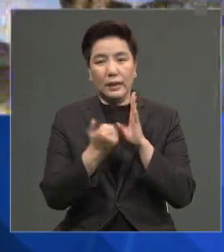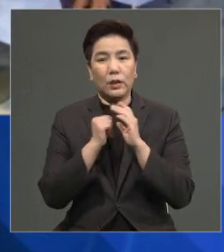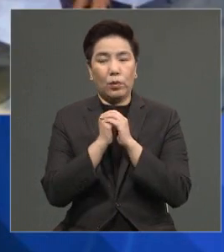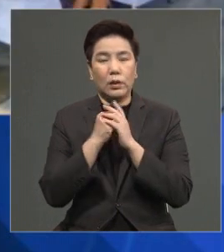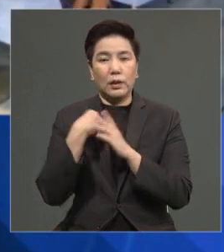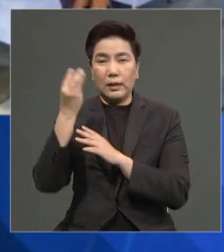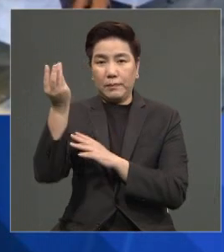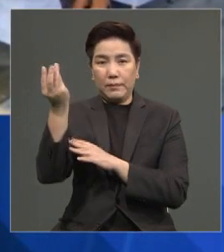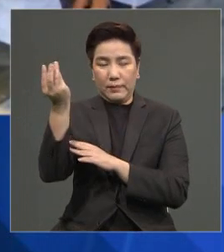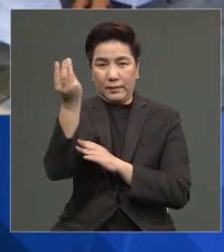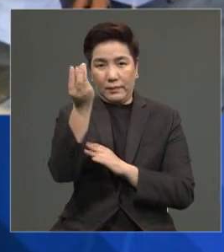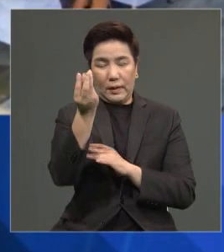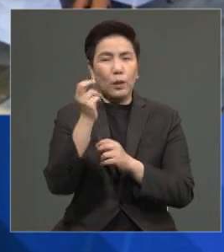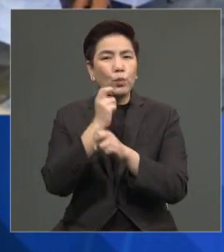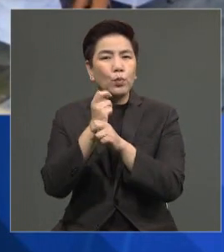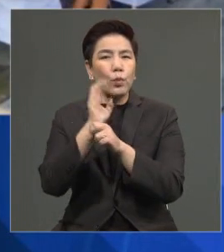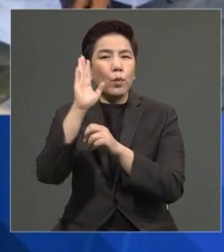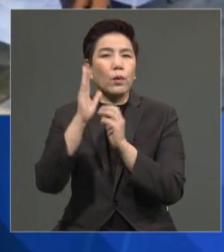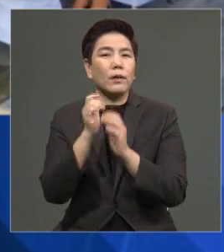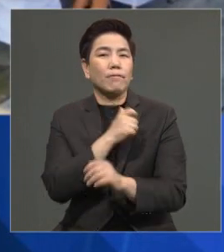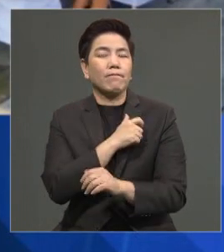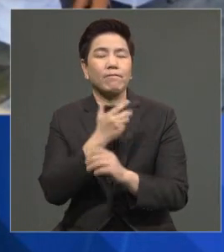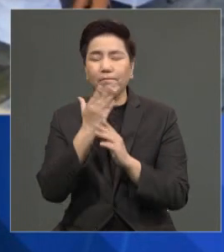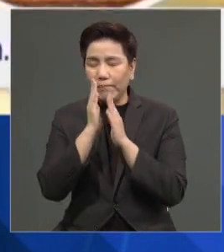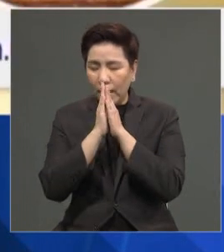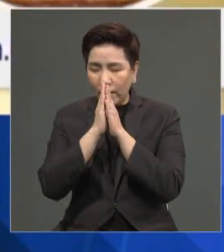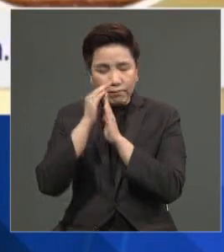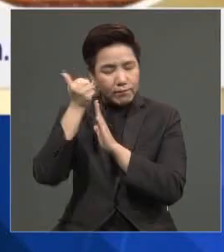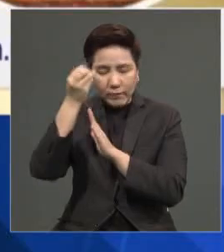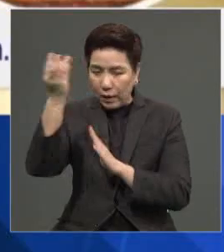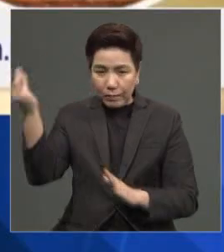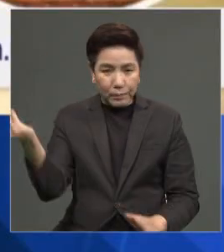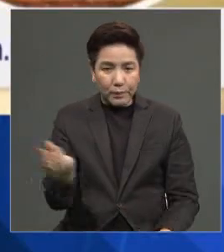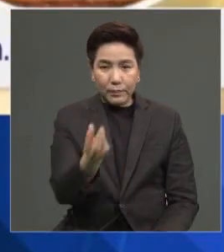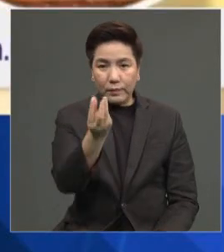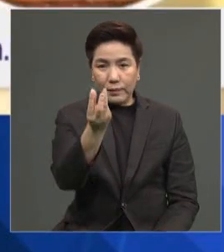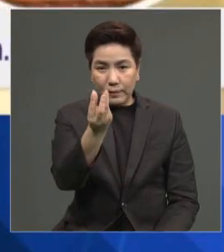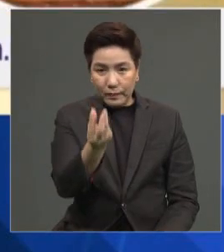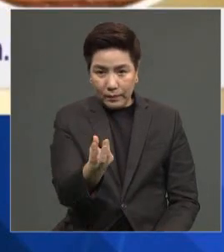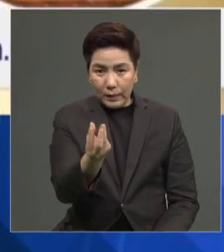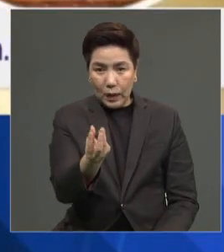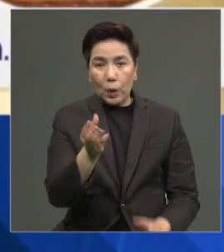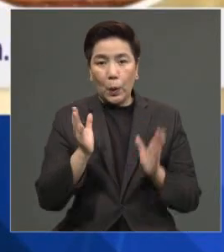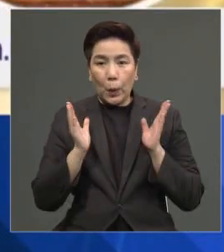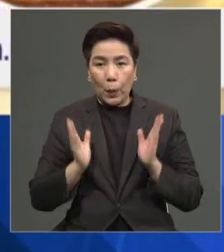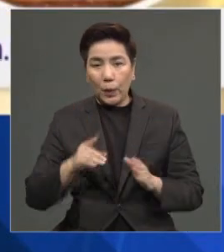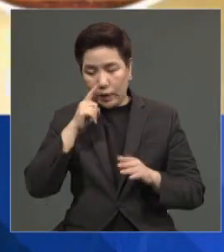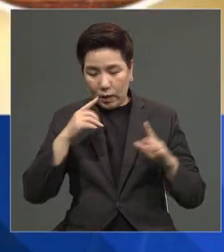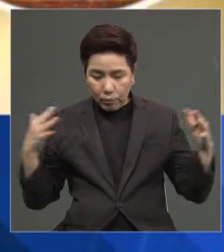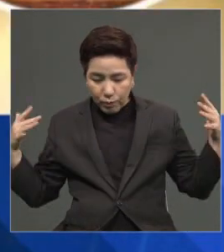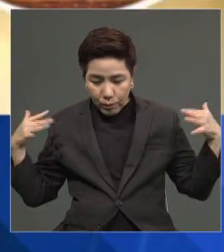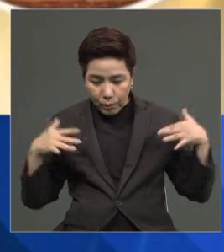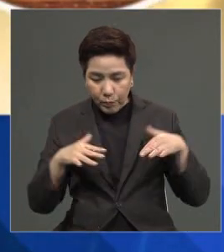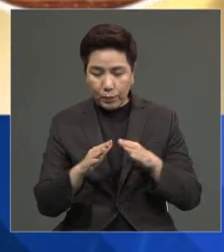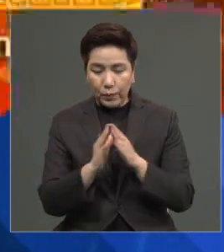ญเชิญพระธาตุเขี้ยวแก้วเนี่ยแหละครับพระเขี้ยวแก้วเนี่ยท่านผู้ชมครับมาประดิษฐานให้กับคนไทยได้สักการะบูชาใน